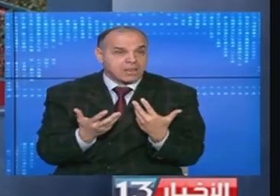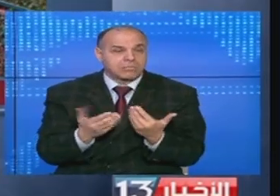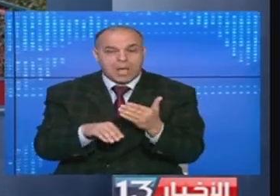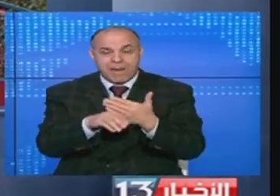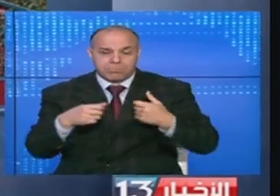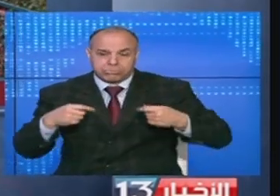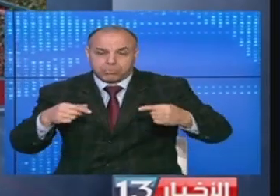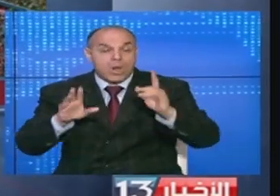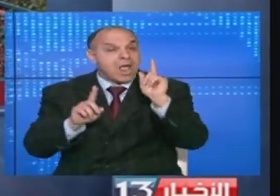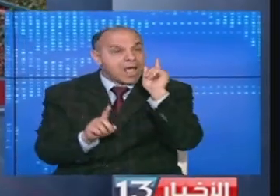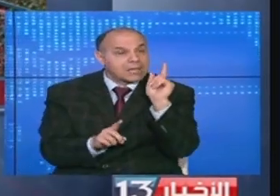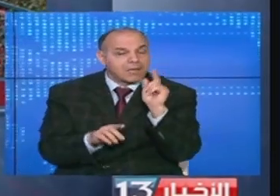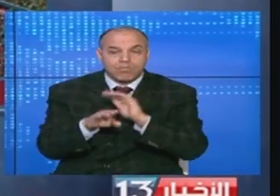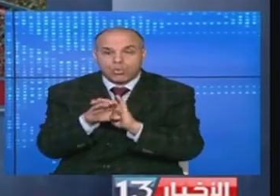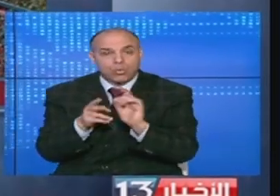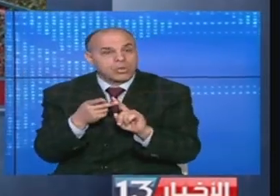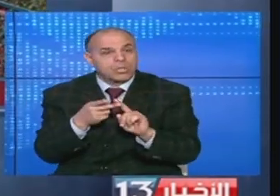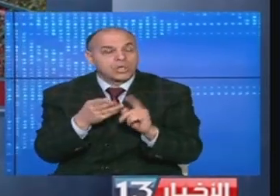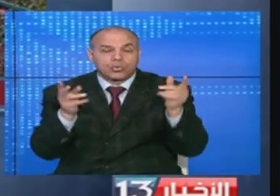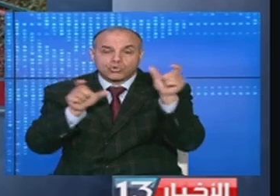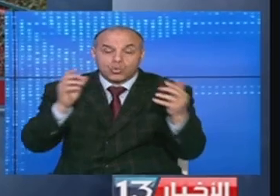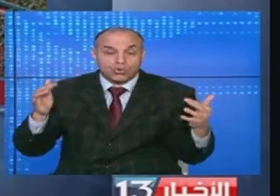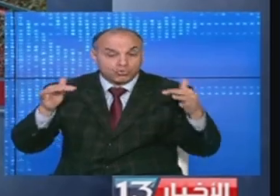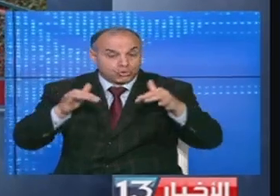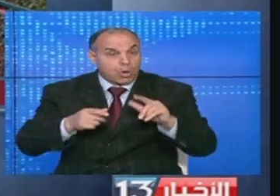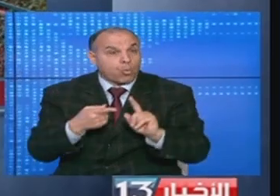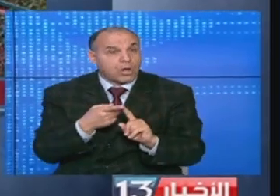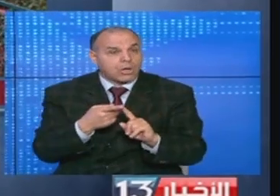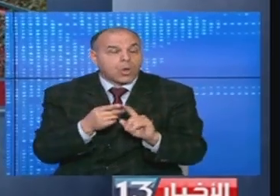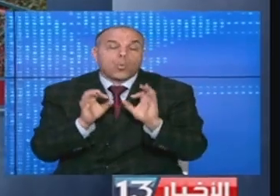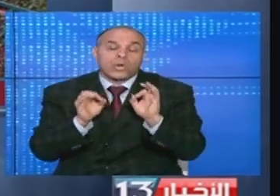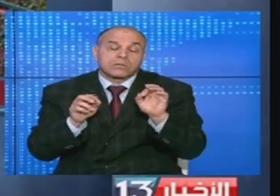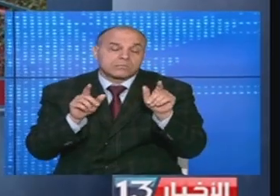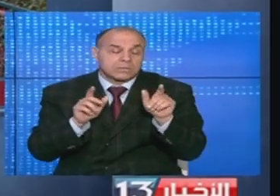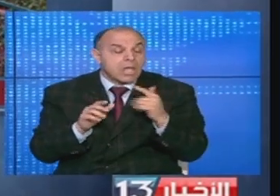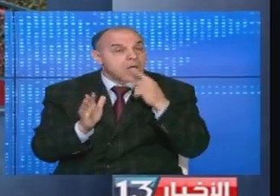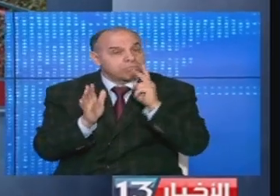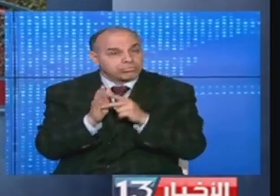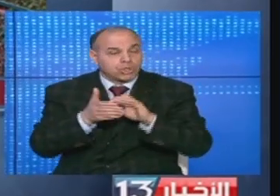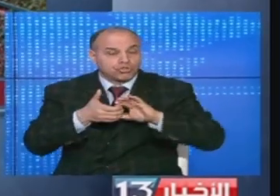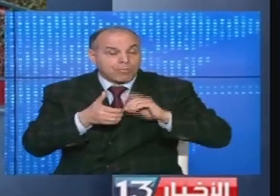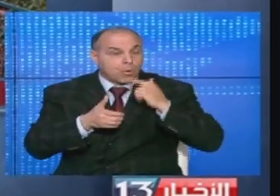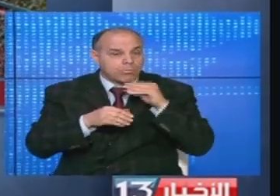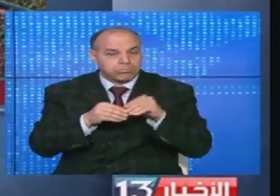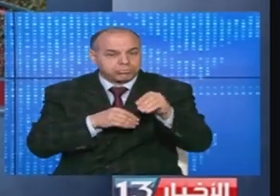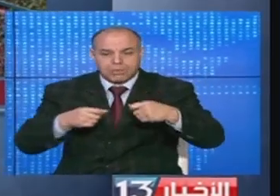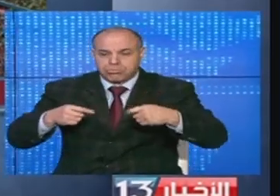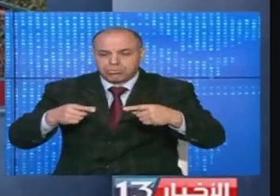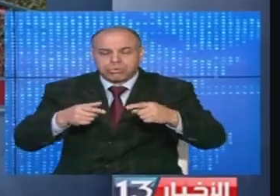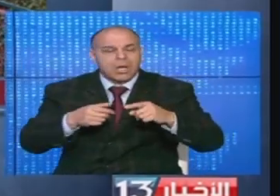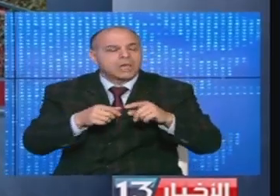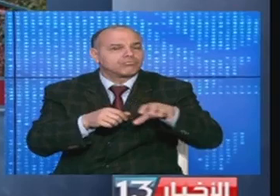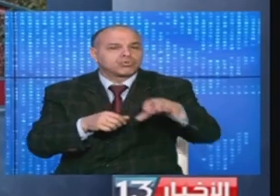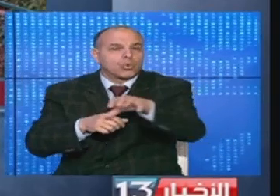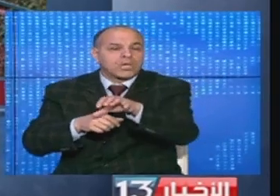المقابلات وخاصه فيما يتعلق بحضور الجمهوريه من عدمه كما قررت الجامعه تاجيل مقابلات الرابطه